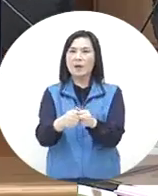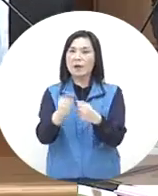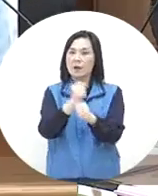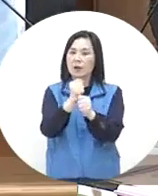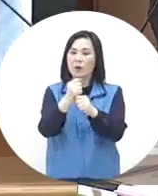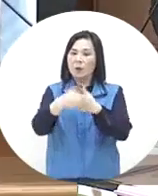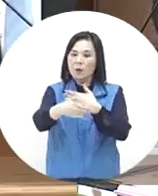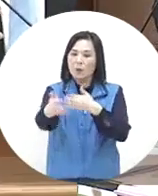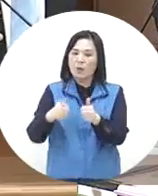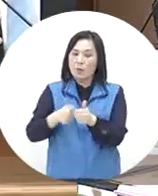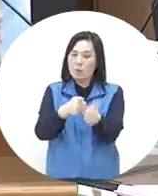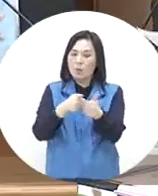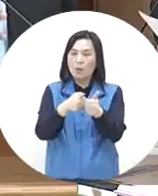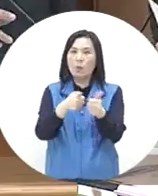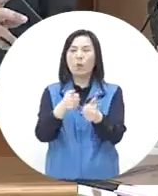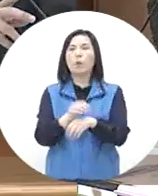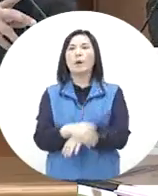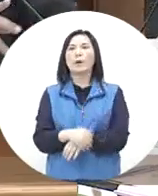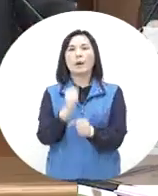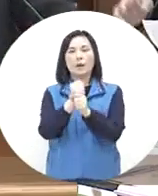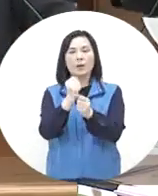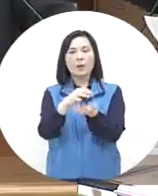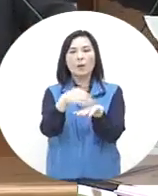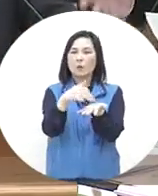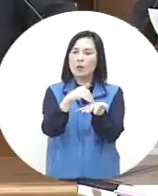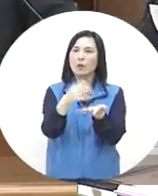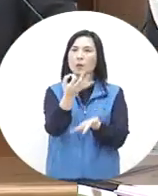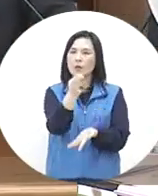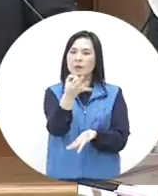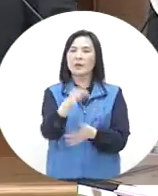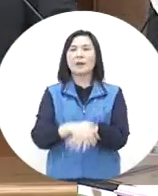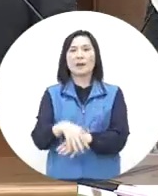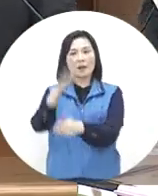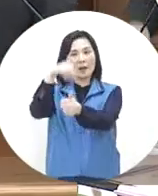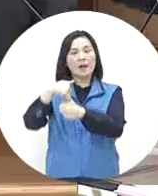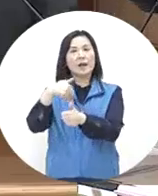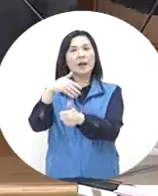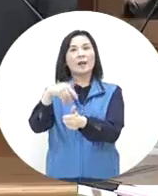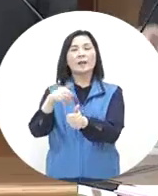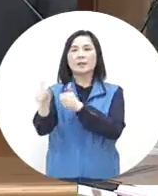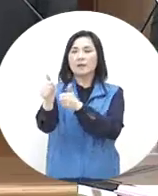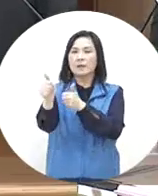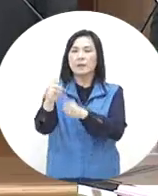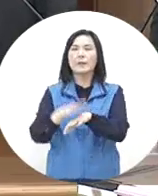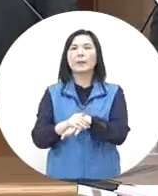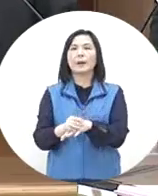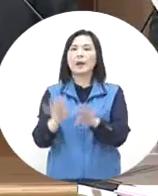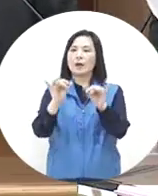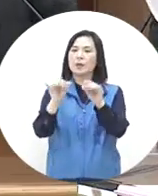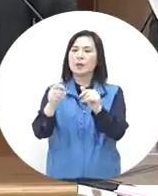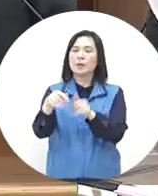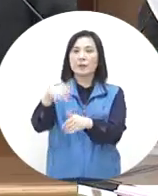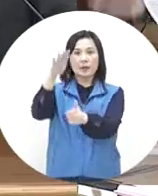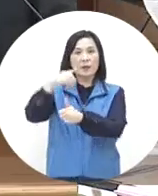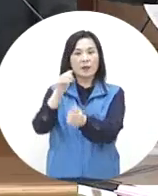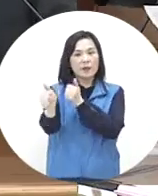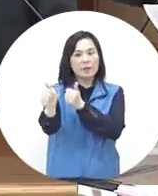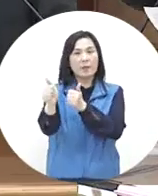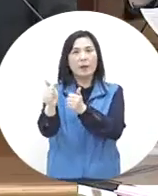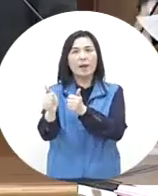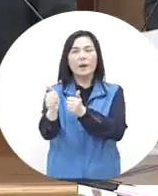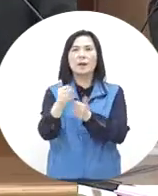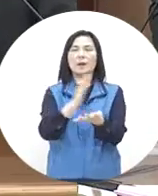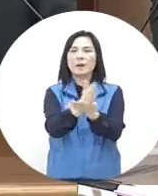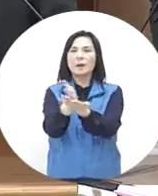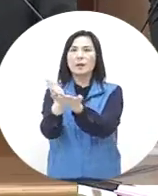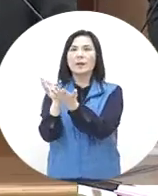整个过程哦，包括在预算，包括整个招商，包括整个土地的标售取得等等哦，工程进度我